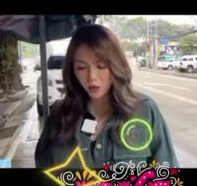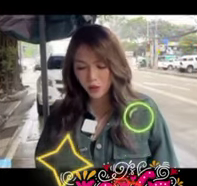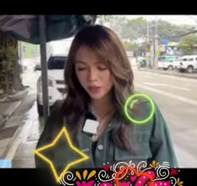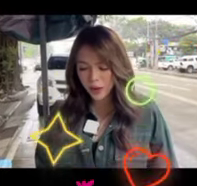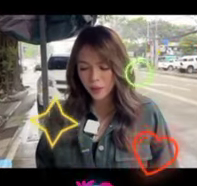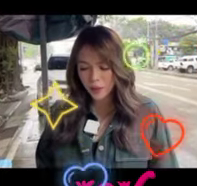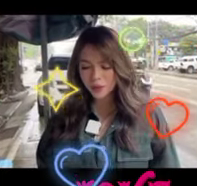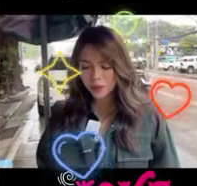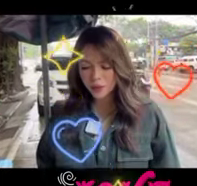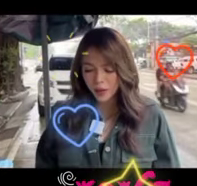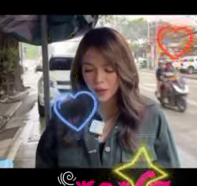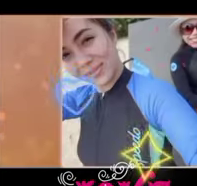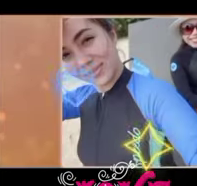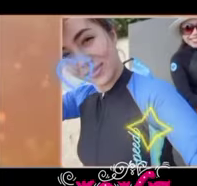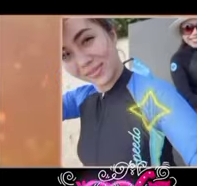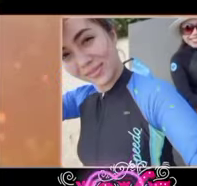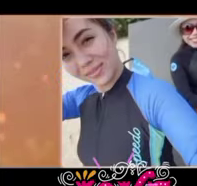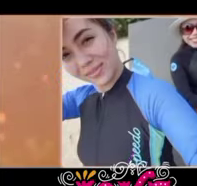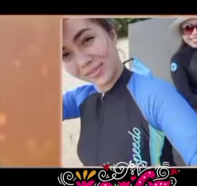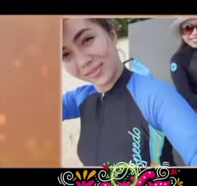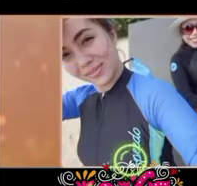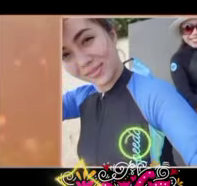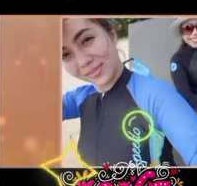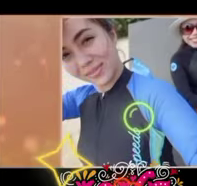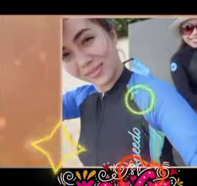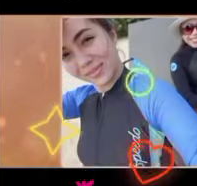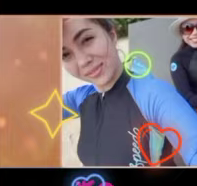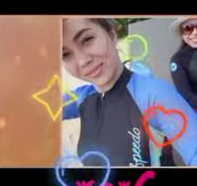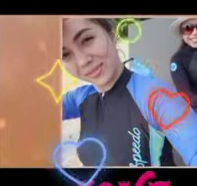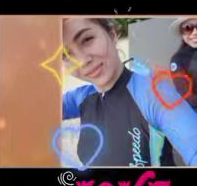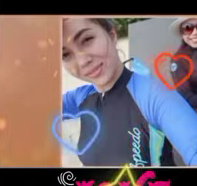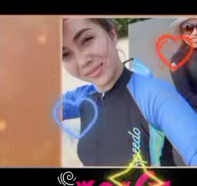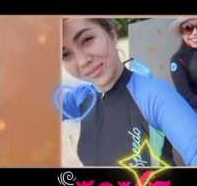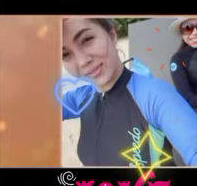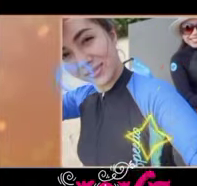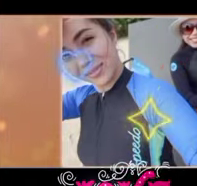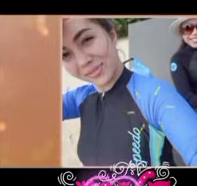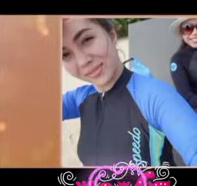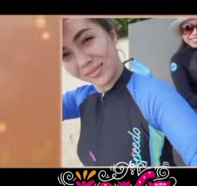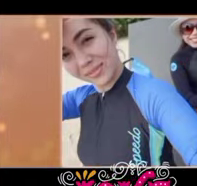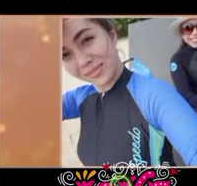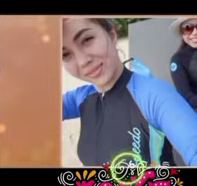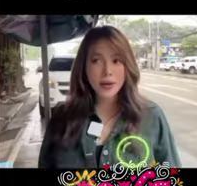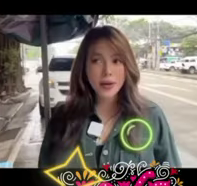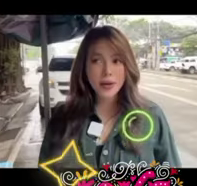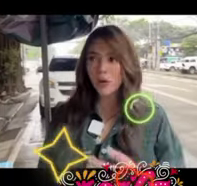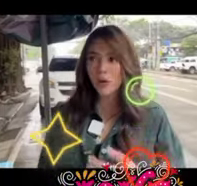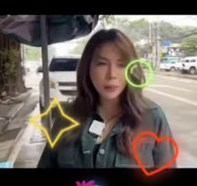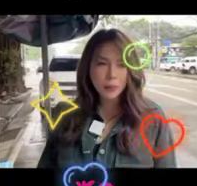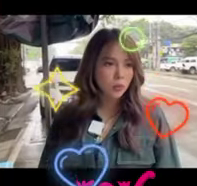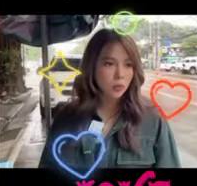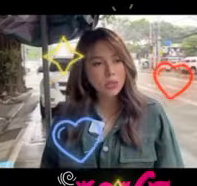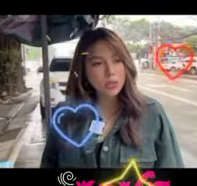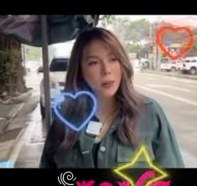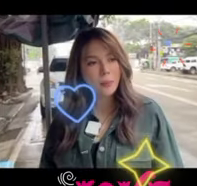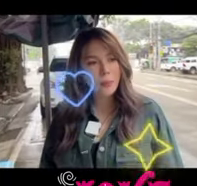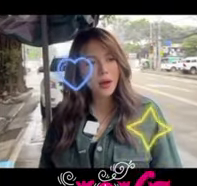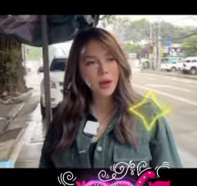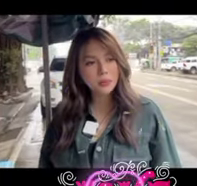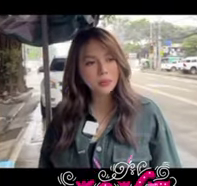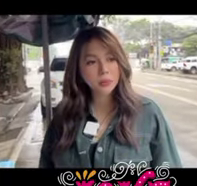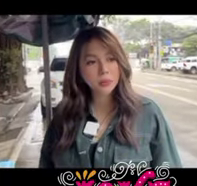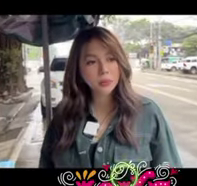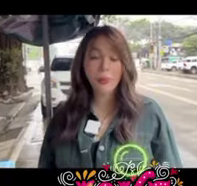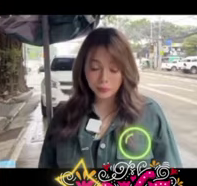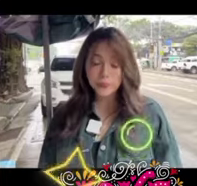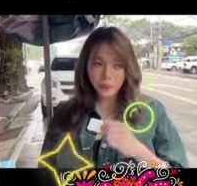before na, syempre, may pinagdaanan din siyang struggles na ano kayang pinag-uusapan, ako yata pinag-uusapan. Of